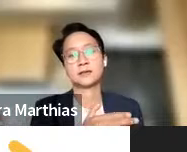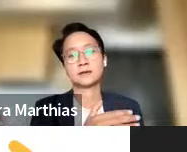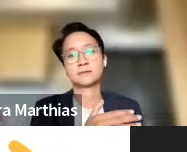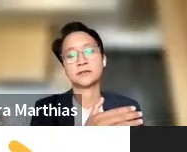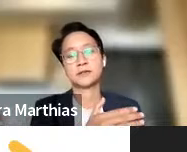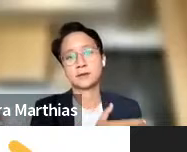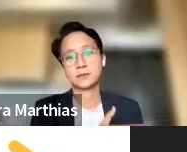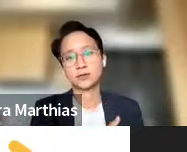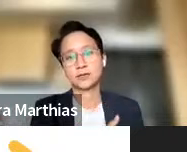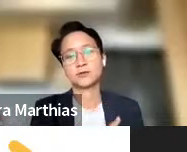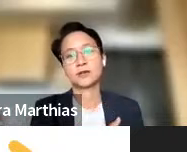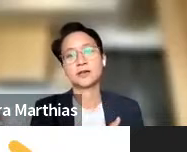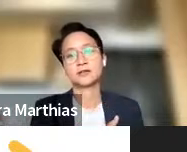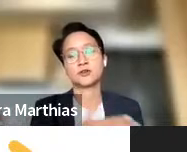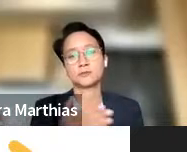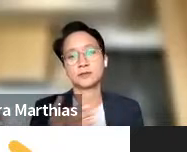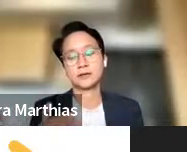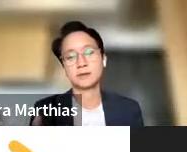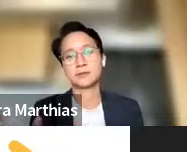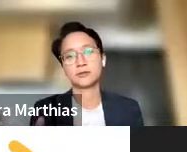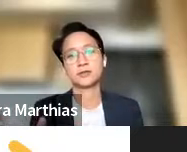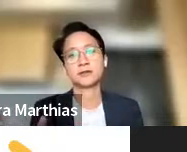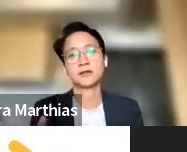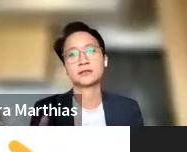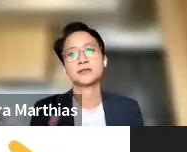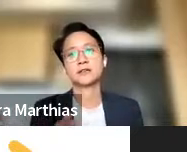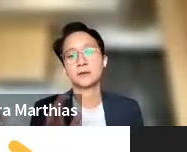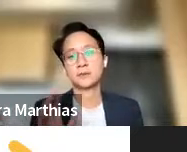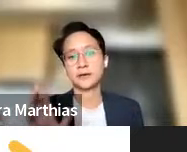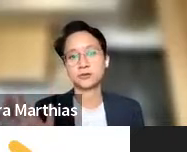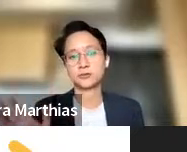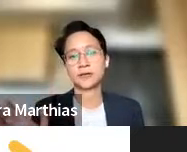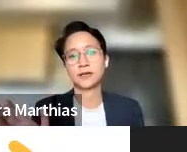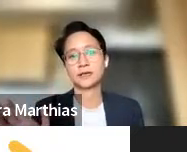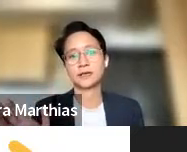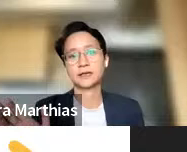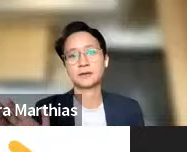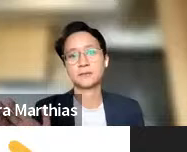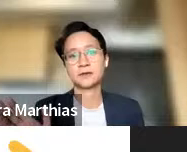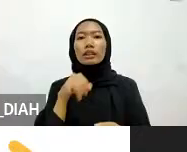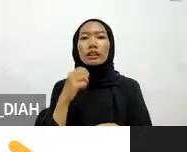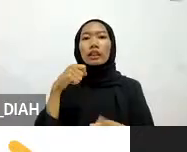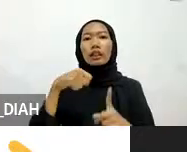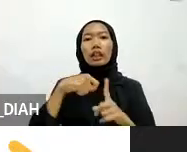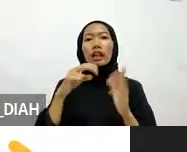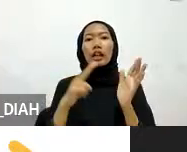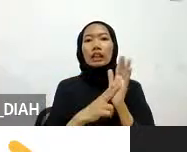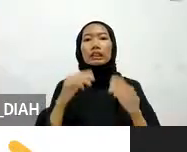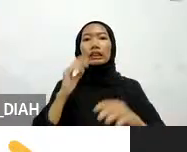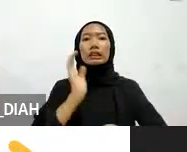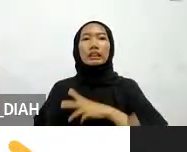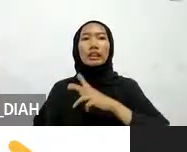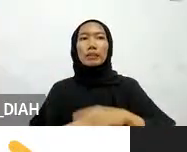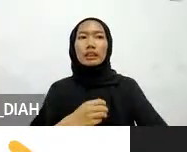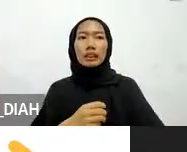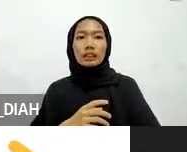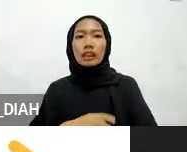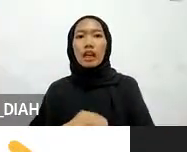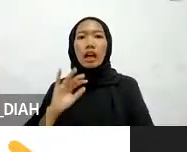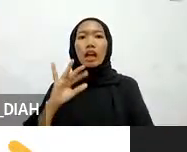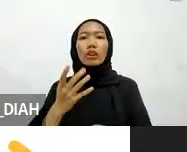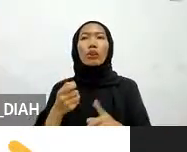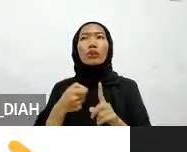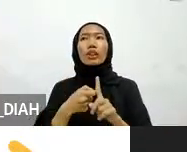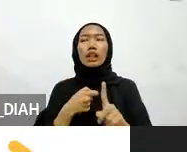ada yang penerima bantuan iuran, non penerima bantuan iuran, apakah itu mereka yang dari pekerja penerima upah ataupun pekerja